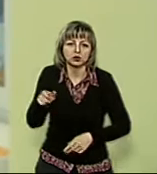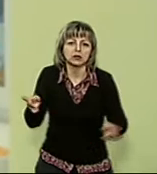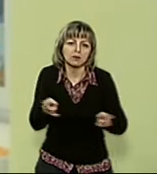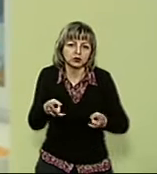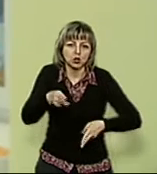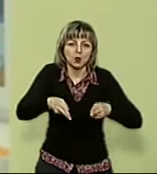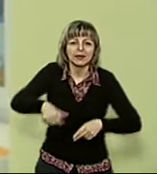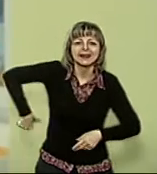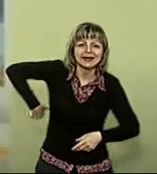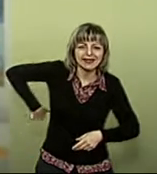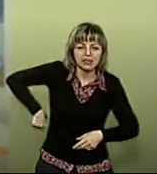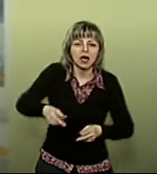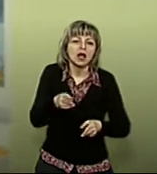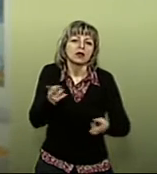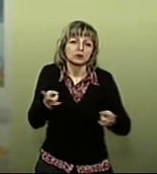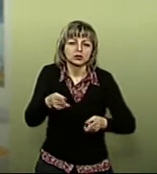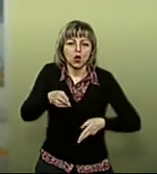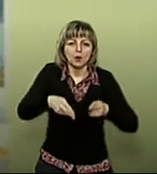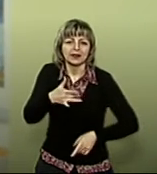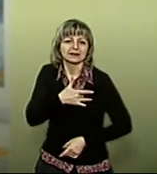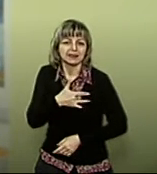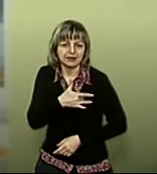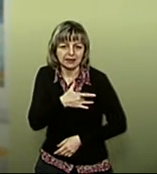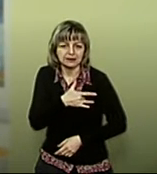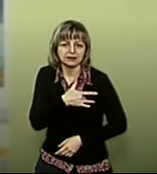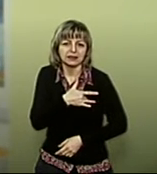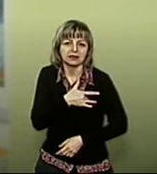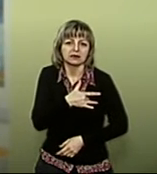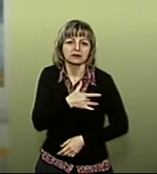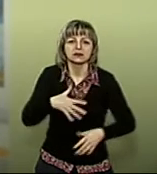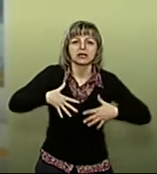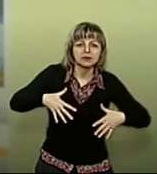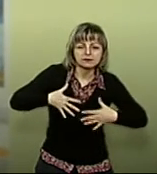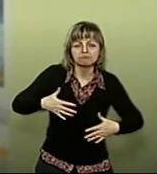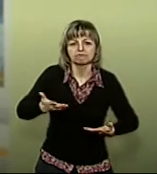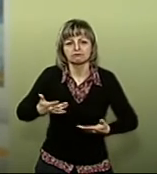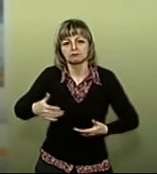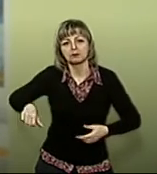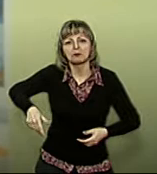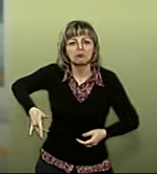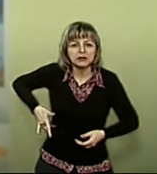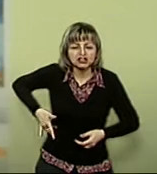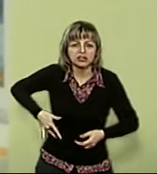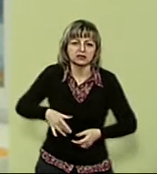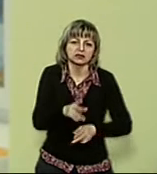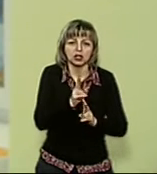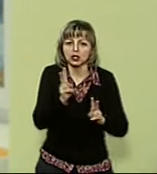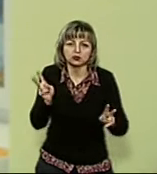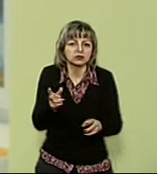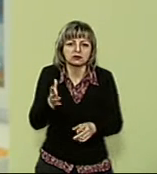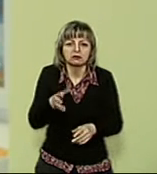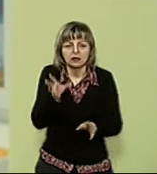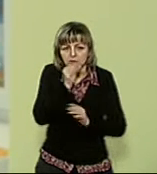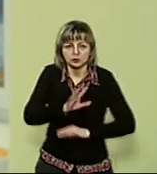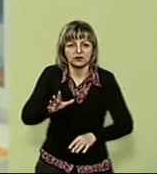потребують операції на нирці, потребують операції на серці, багато потребує на легенях, на печінці. І люди не дочікуються своїх операцій, тому